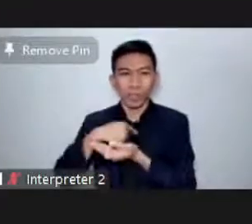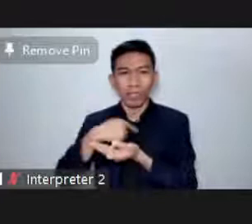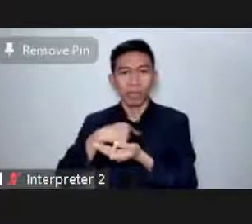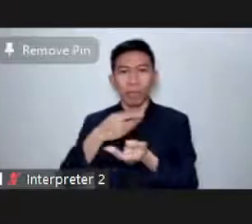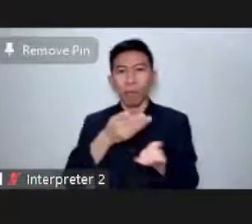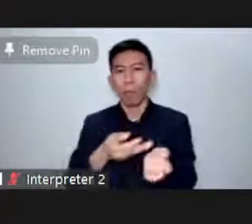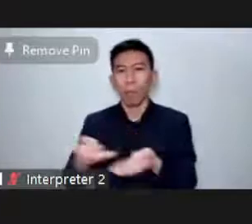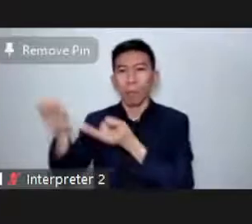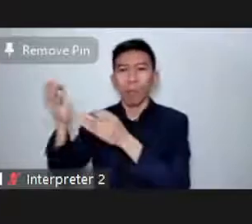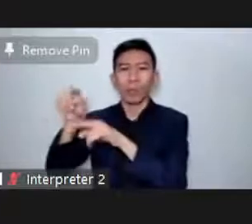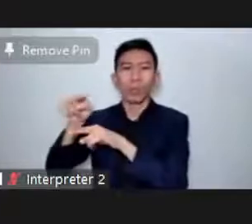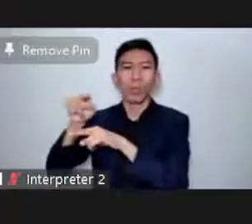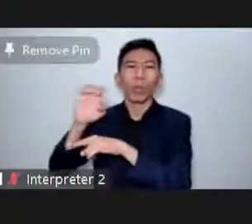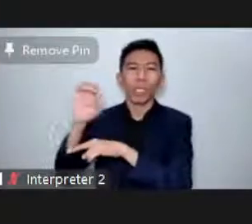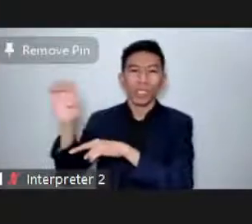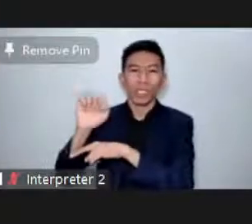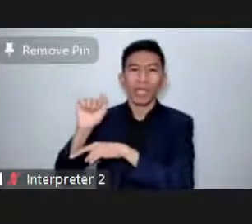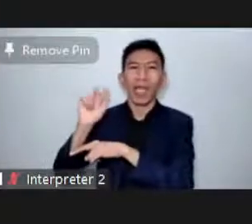po.